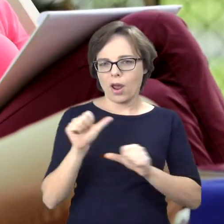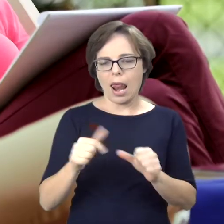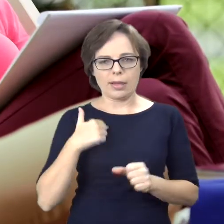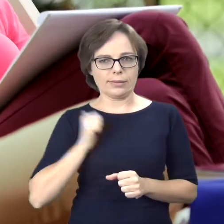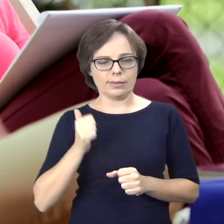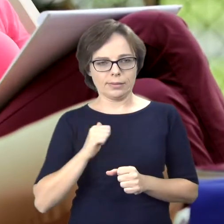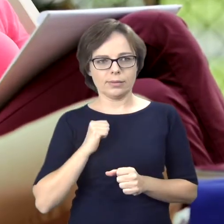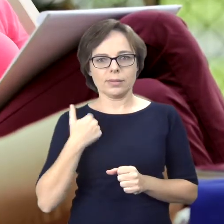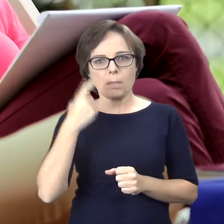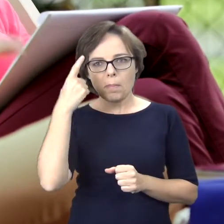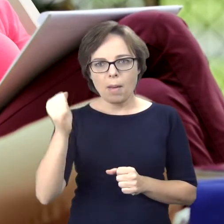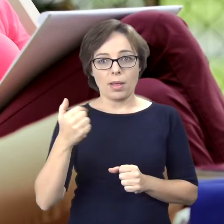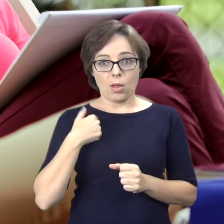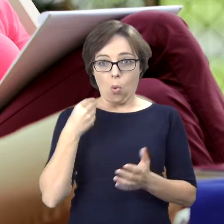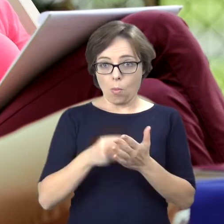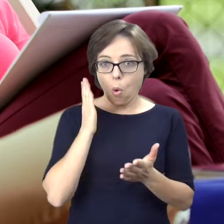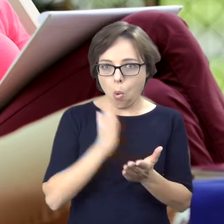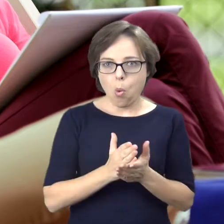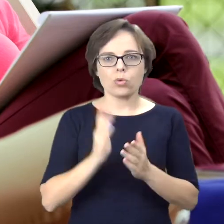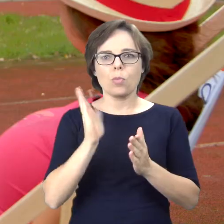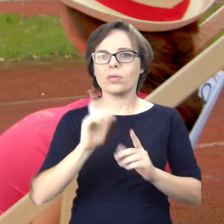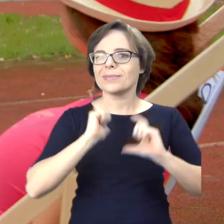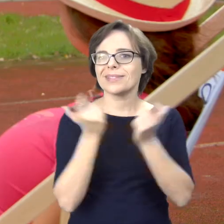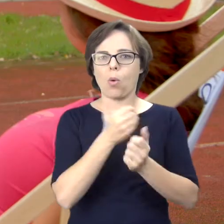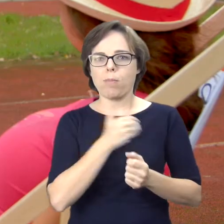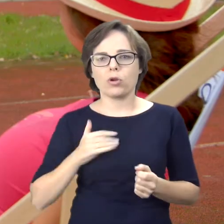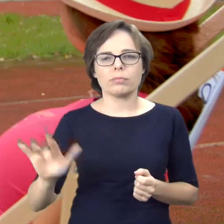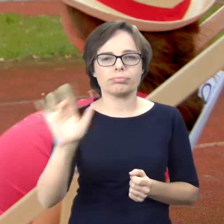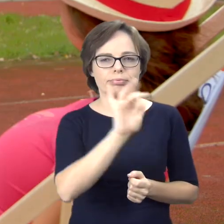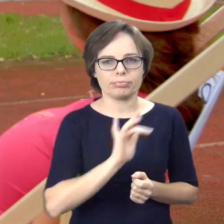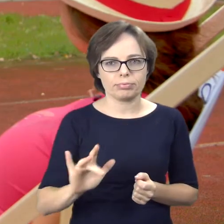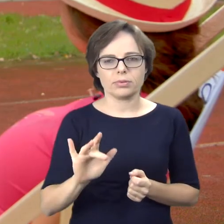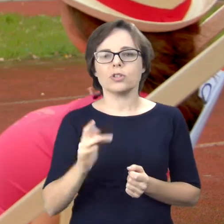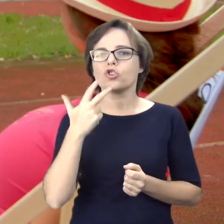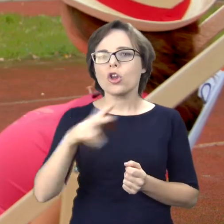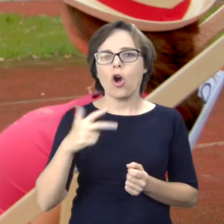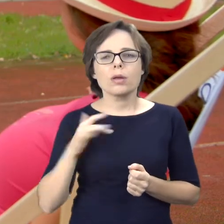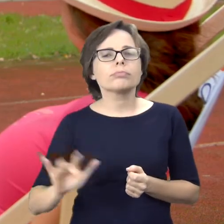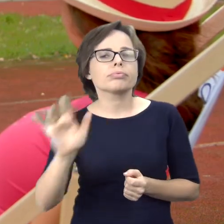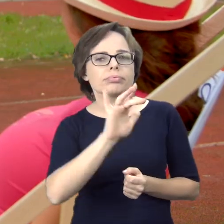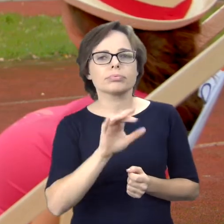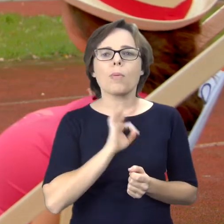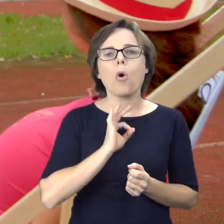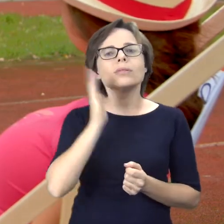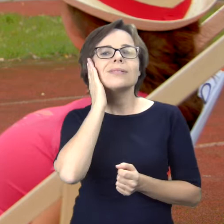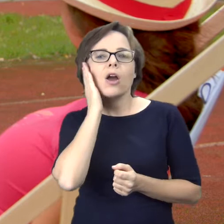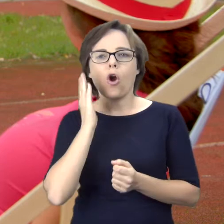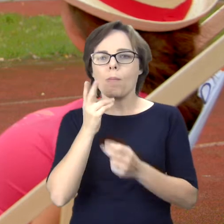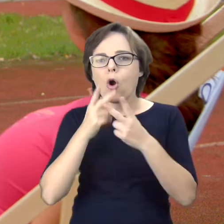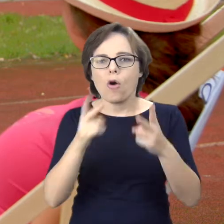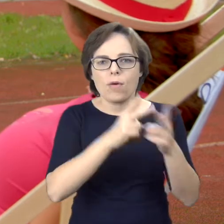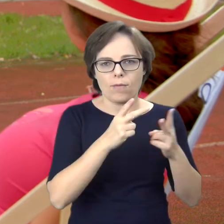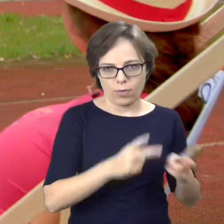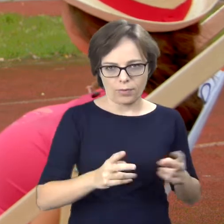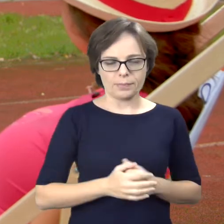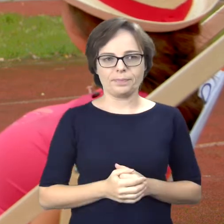pamiętam wtedy takie marzenie zrobiłem, pojechałem dookoła Polski. Jeździłem przez 3 tygodnie, odwiedzałem znajomych, no bo nie było mnie trochę w kraju, więc tych znajomości trochę zaniedbałem